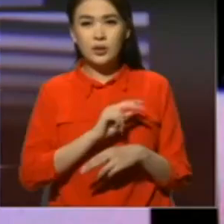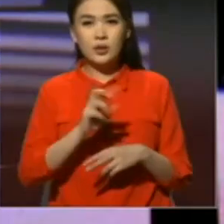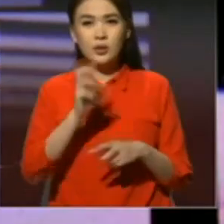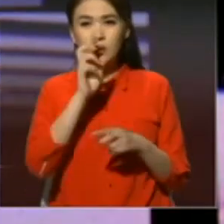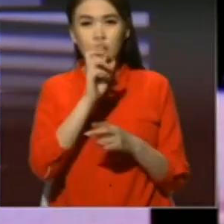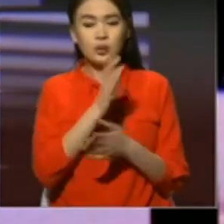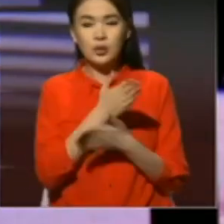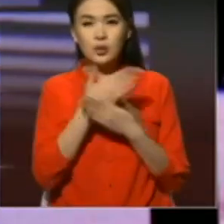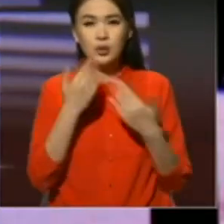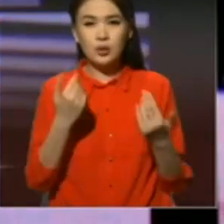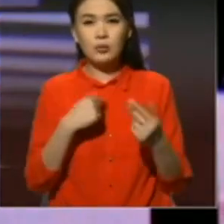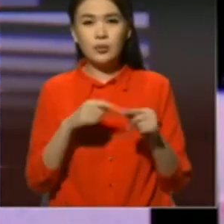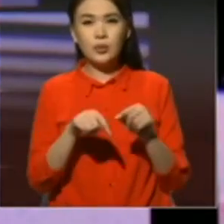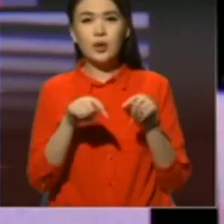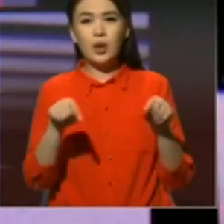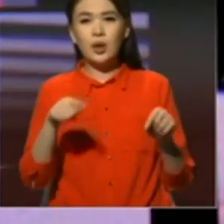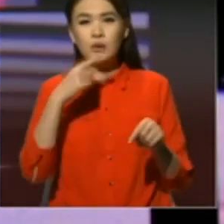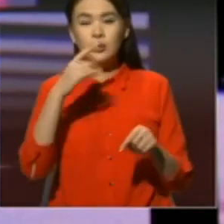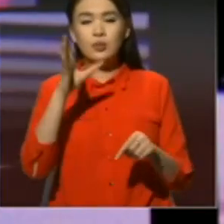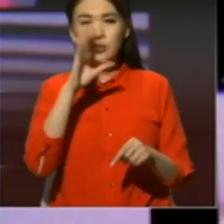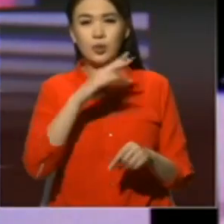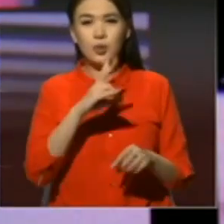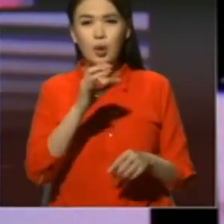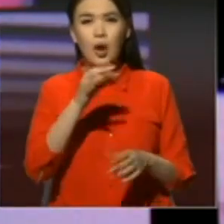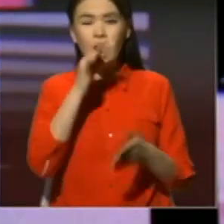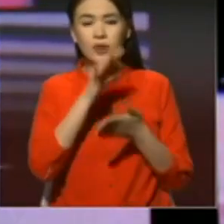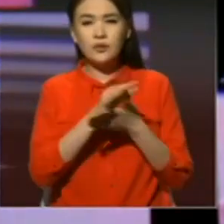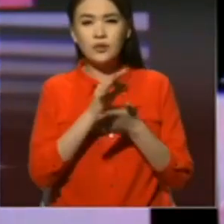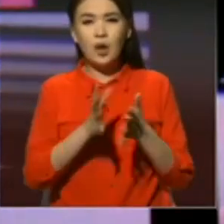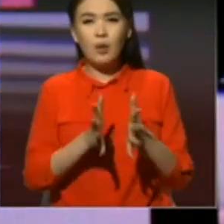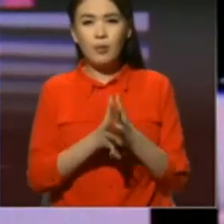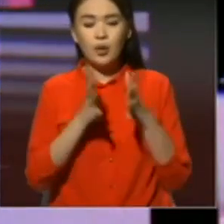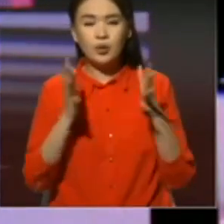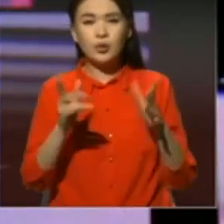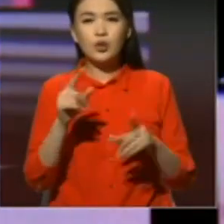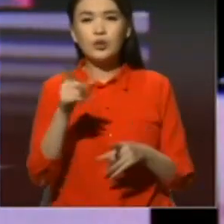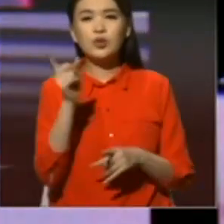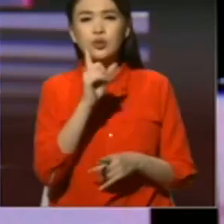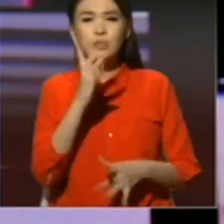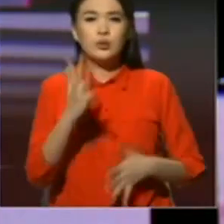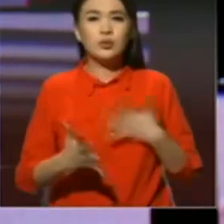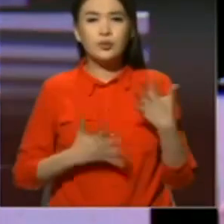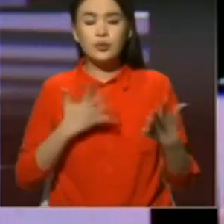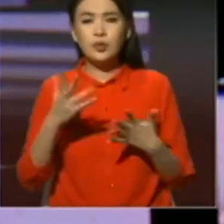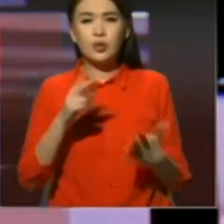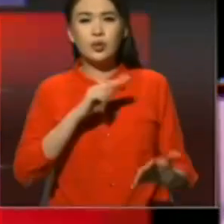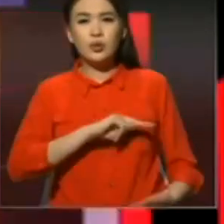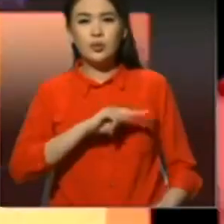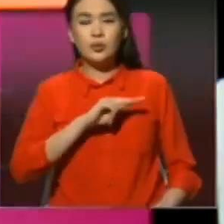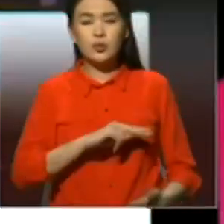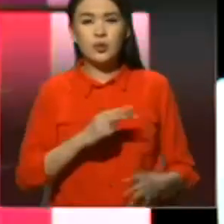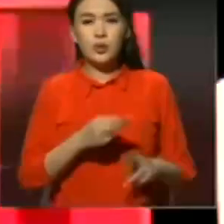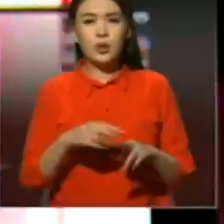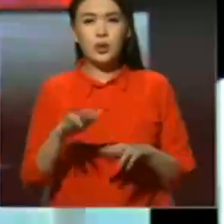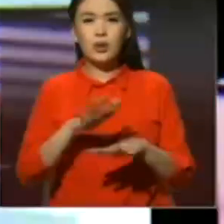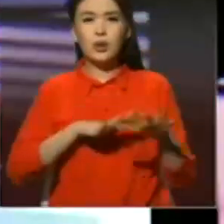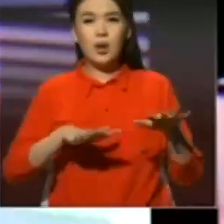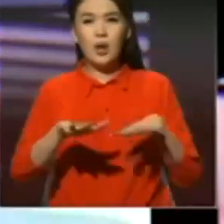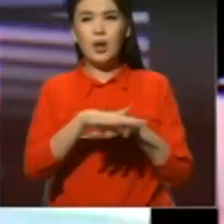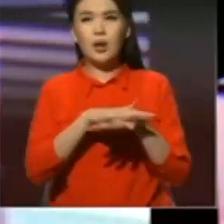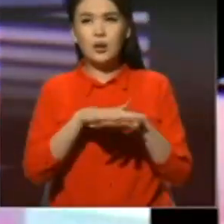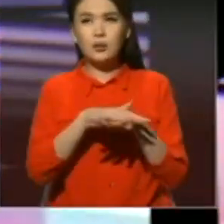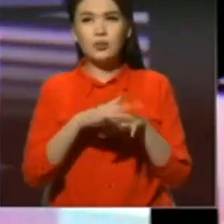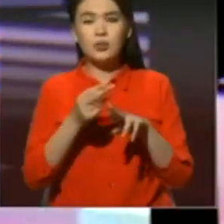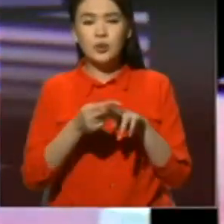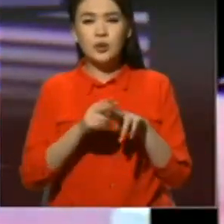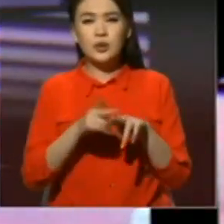жалақы жоқ деп айта аламын. Ашық. Жоқ, жауапкершілік үлкен ғой сізде мысалға. Әлбетте. Сізде нені таландырады сонда жұмысқа деген? Елім үшін, халқым үшін қызмет